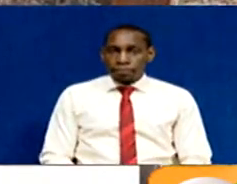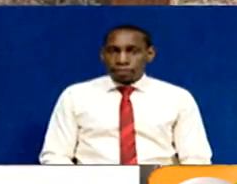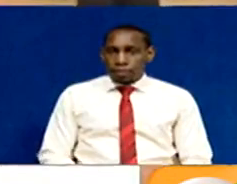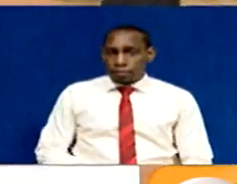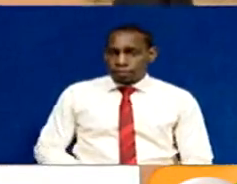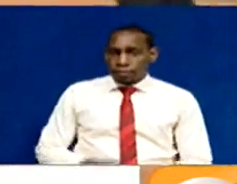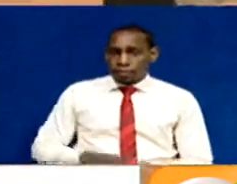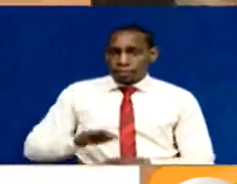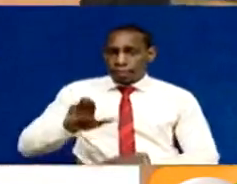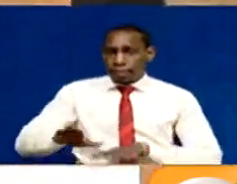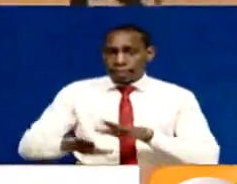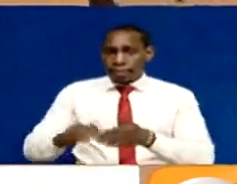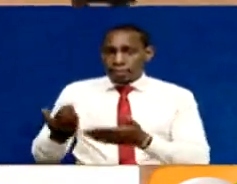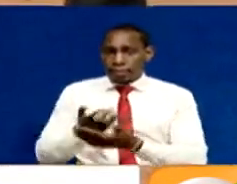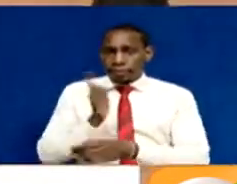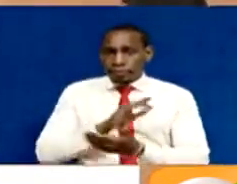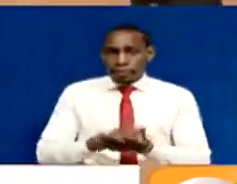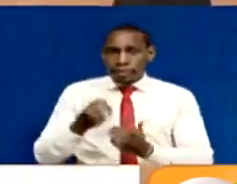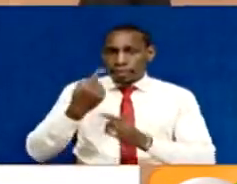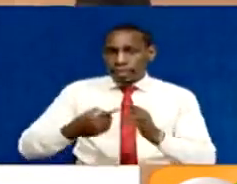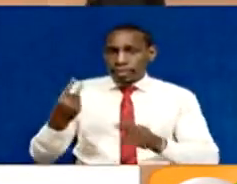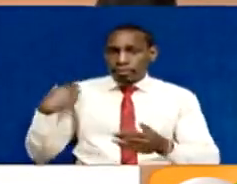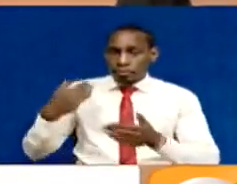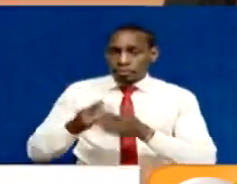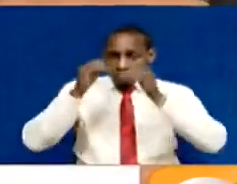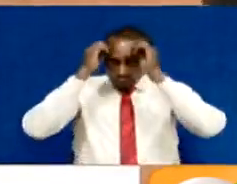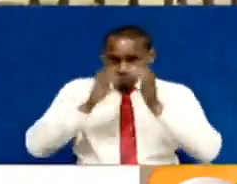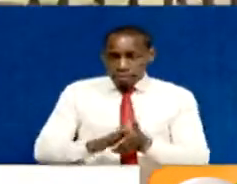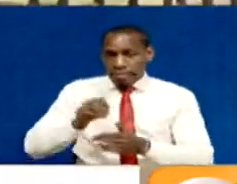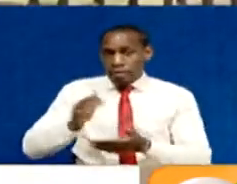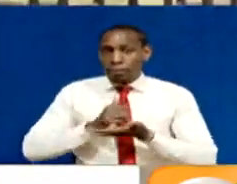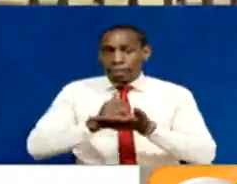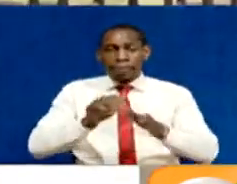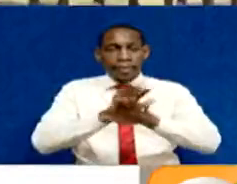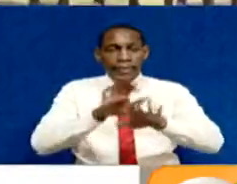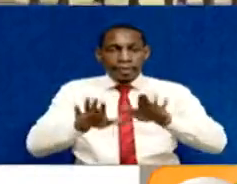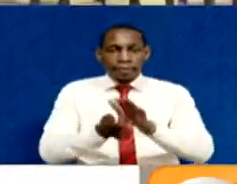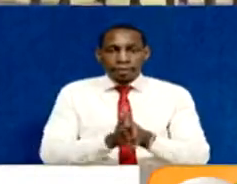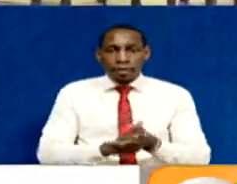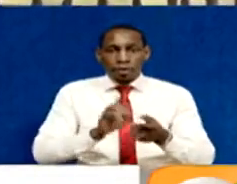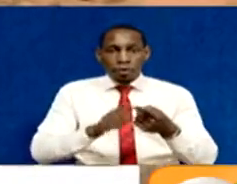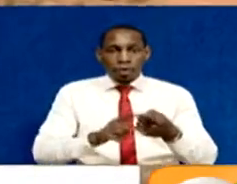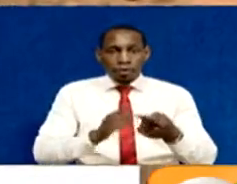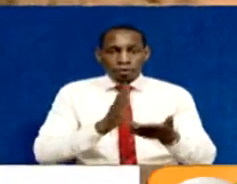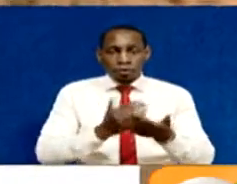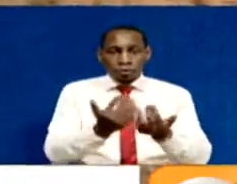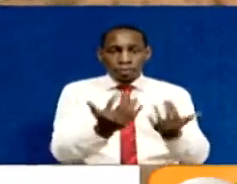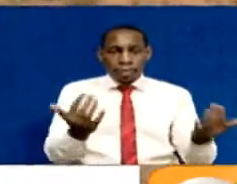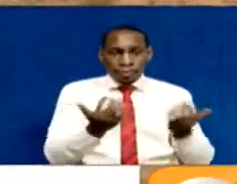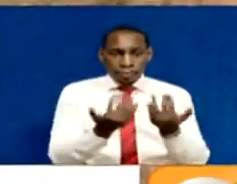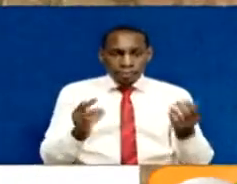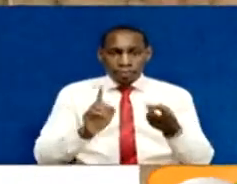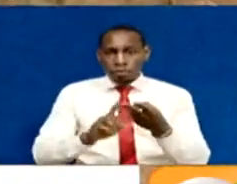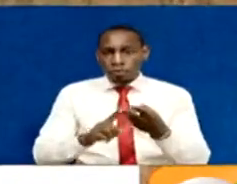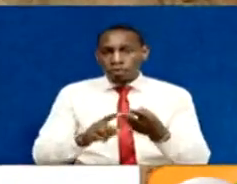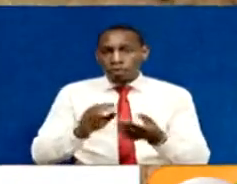Nikakatwa hiyo mguu. Kwa miaka miwili sasa, wanafunzi wenzake wamemsaidia kwa kila kitu. Iwe ni kuhakikisha amehudhuria gwaridi au